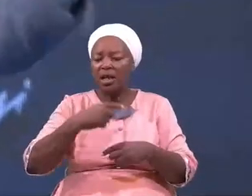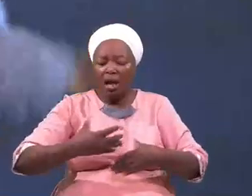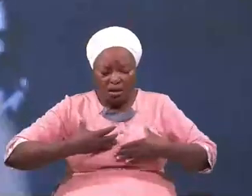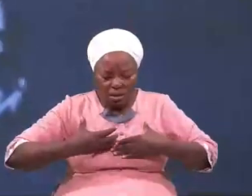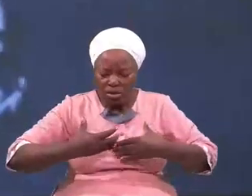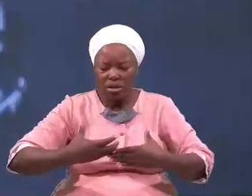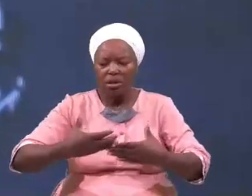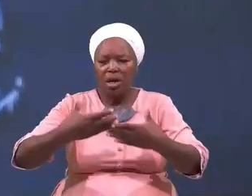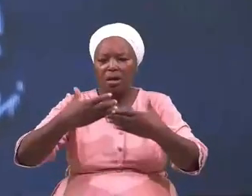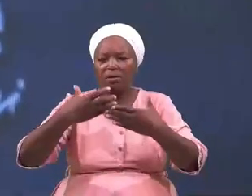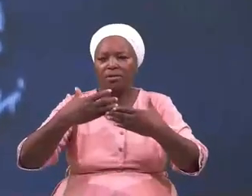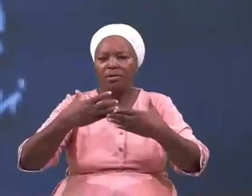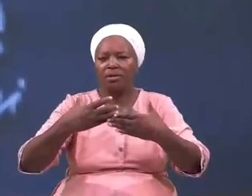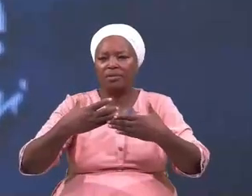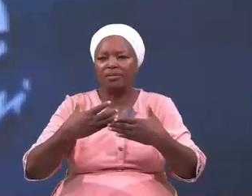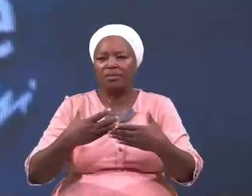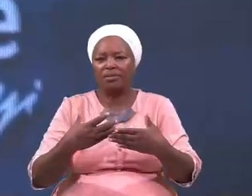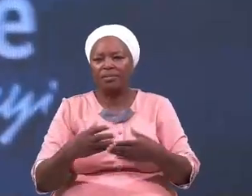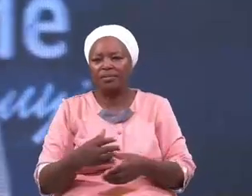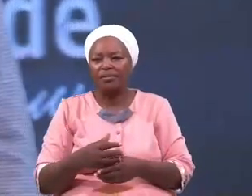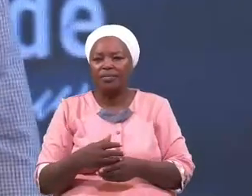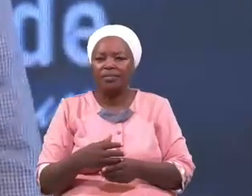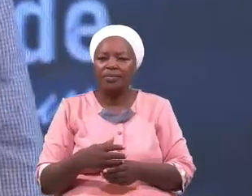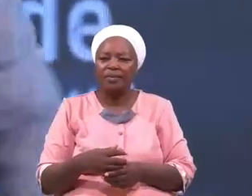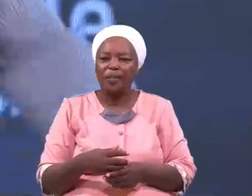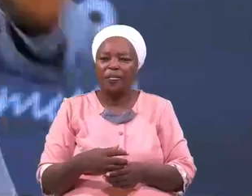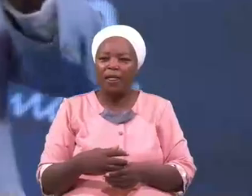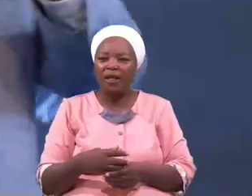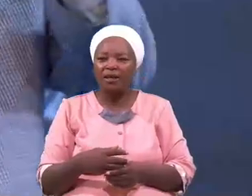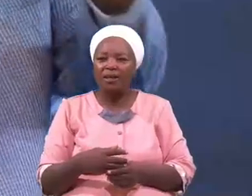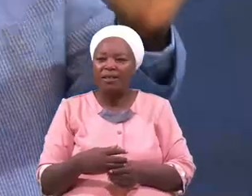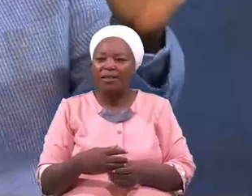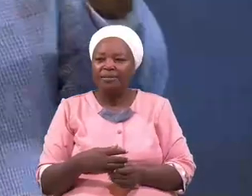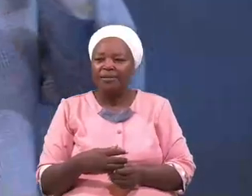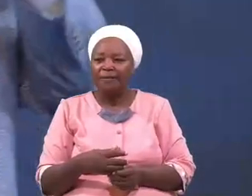Il leur a dit, faites le tour 7 fois. Au septième tour, criez.